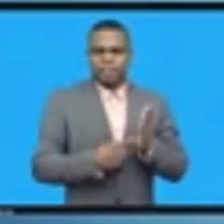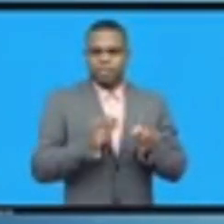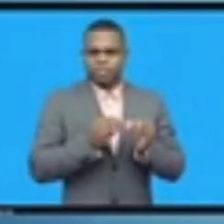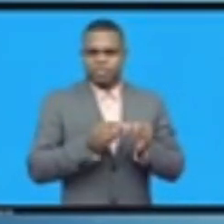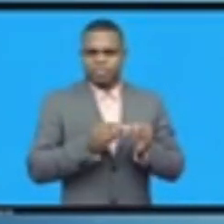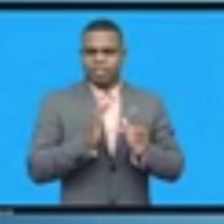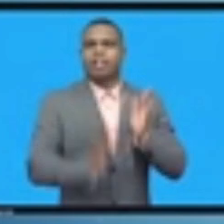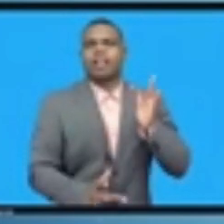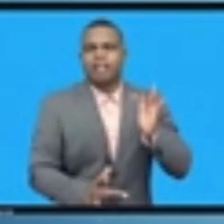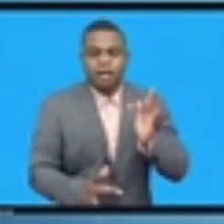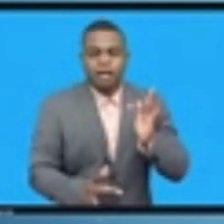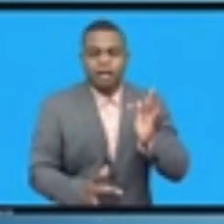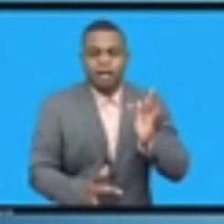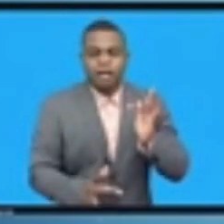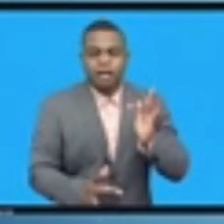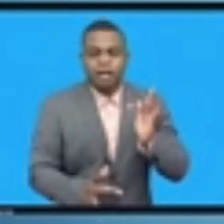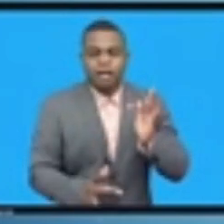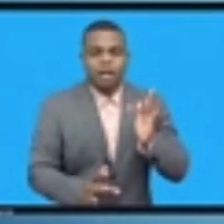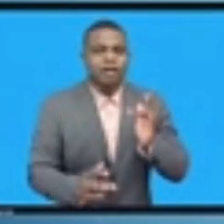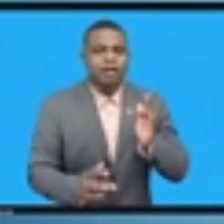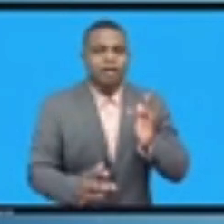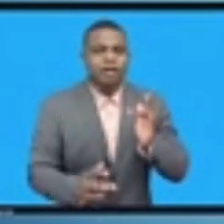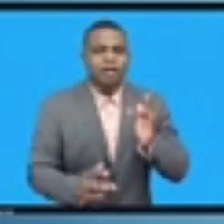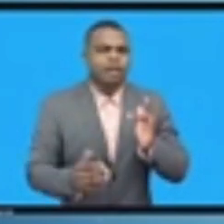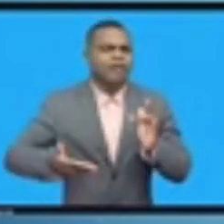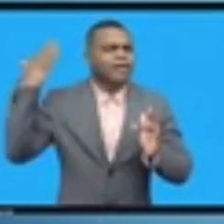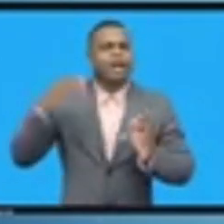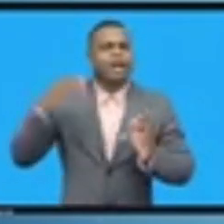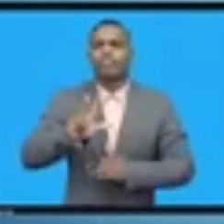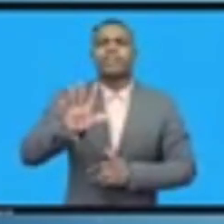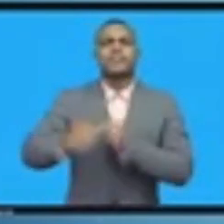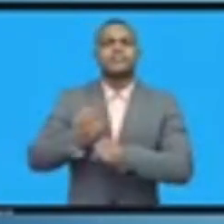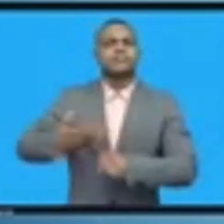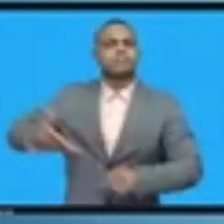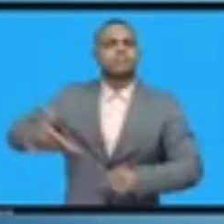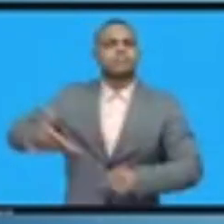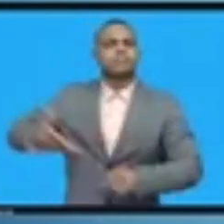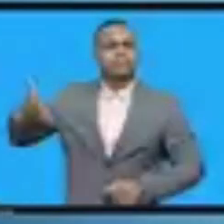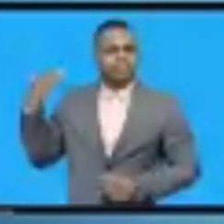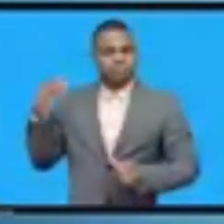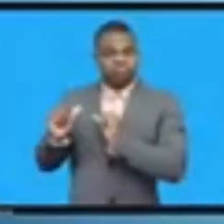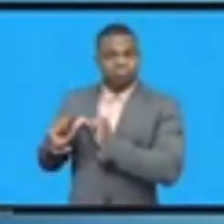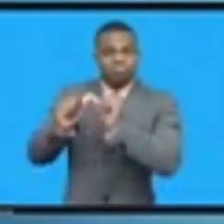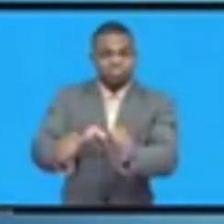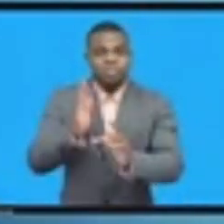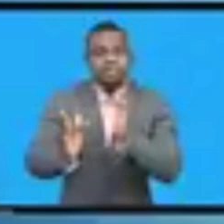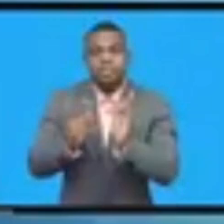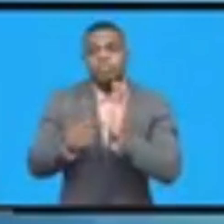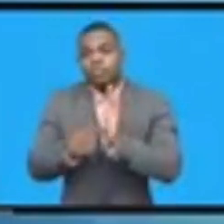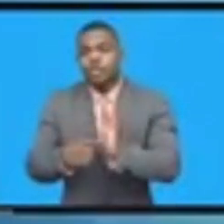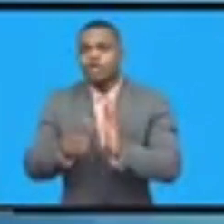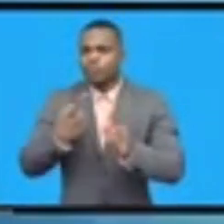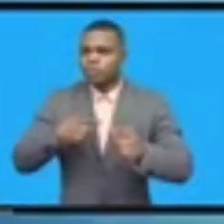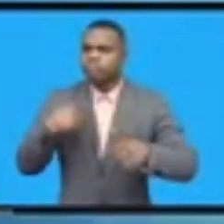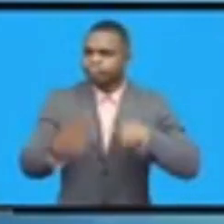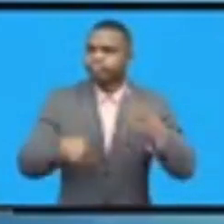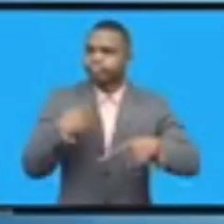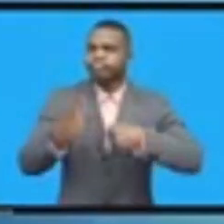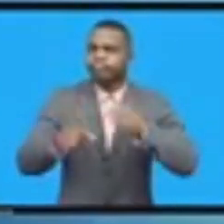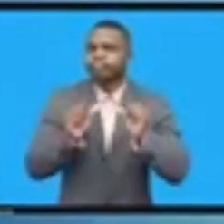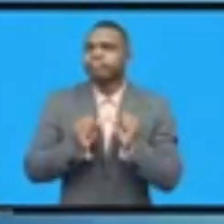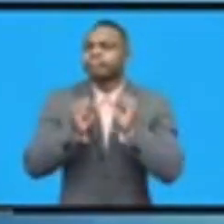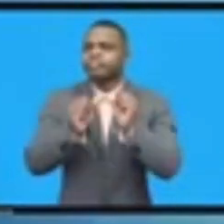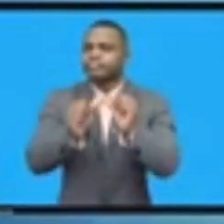做到这一点。所以我今天非常高兴有机会跟大家在这里进行讨论。我们的工作并没有完